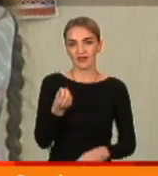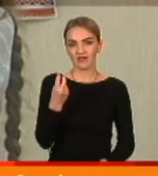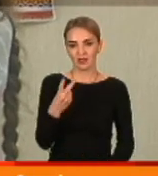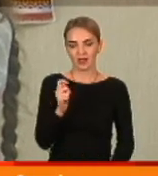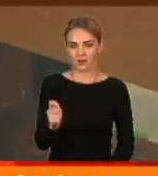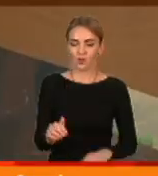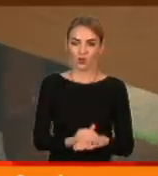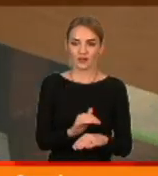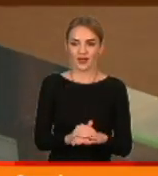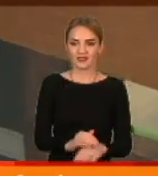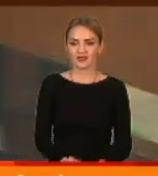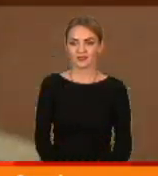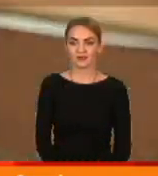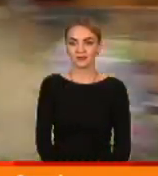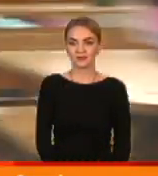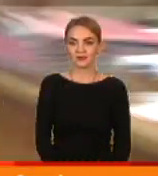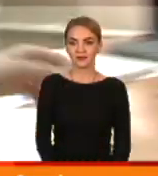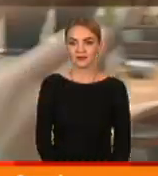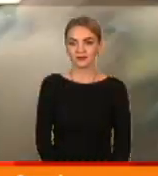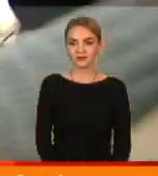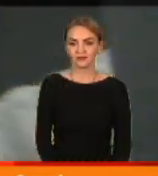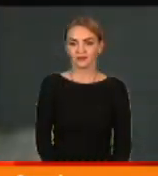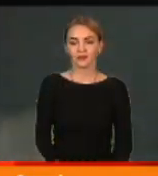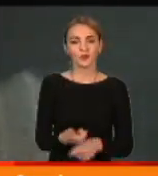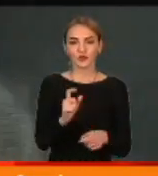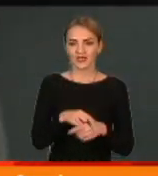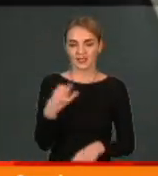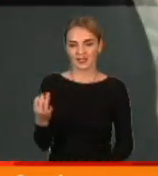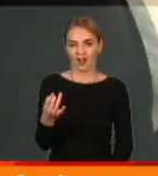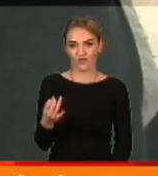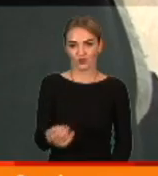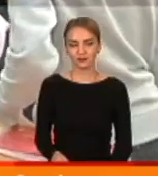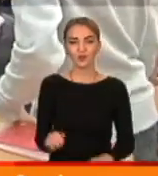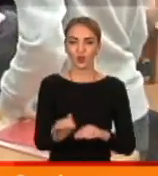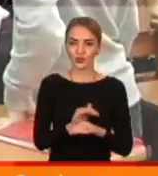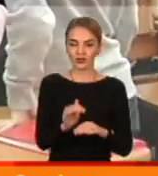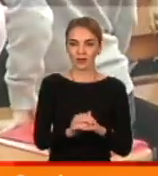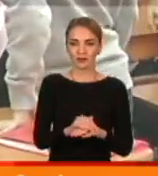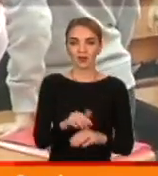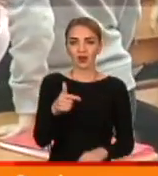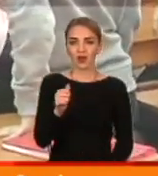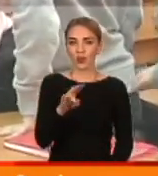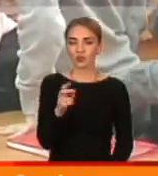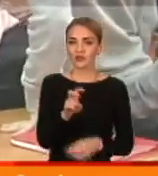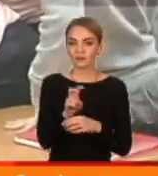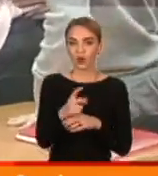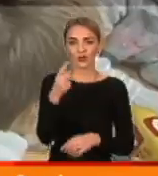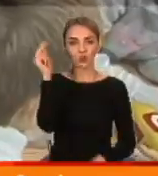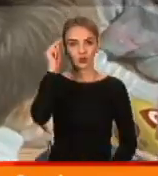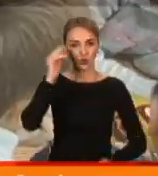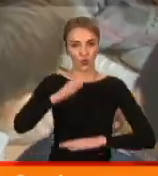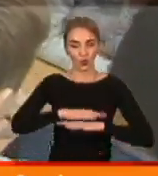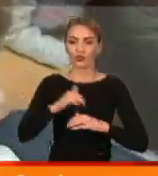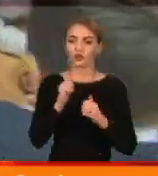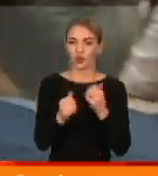12. Ти молодець. Дуже цікаво. Я з тобою цікаво, дуже цікаво. Ти молодчинка. Ганнуся ходить до школи лише на один урок,